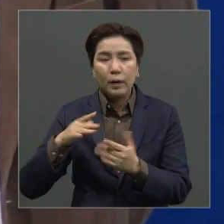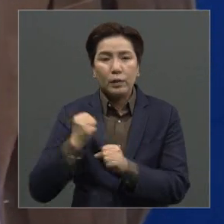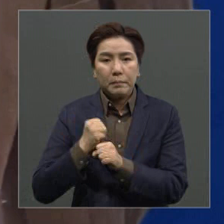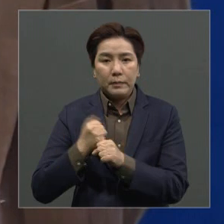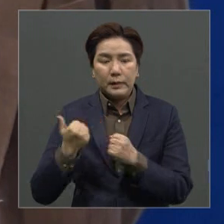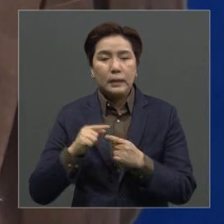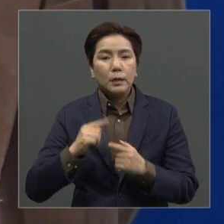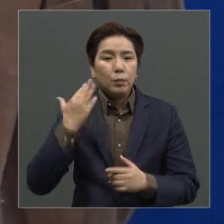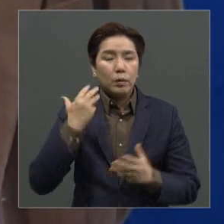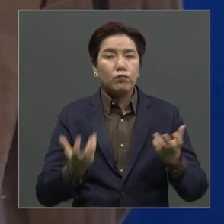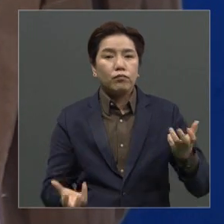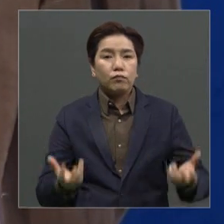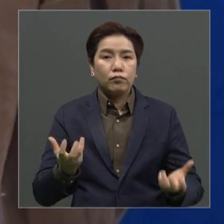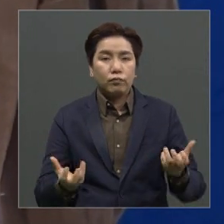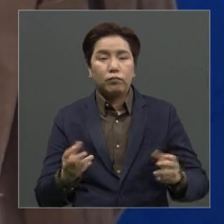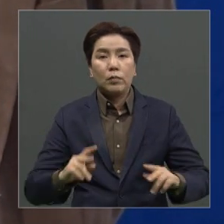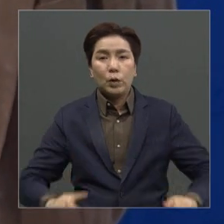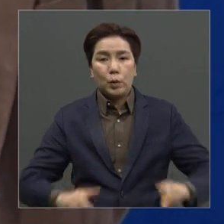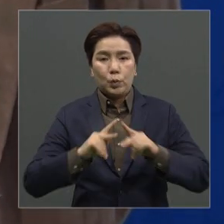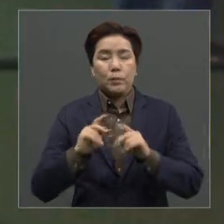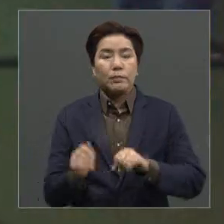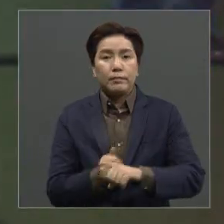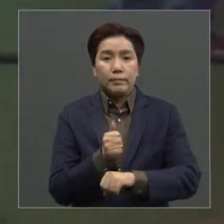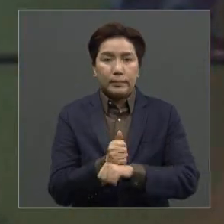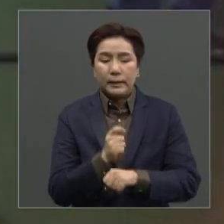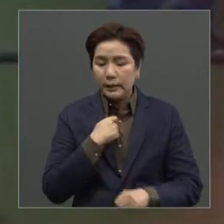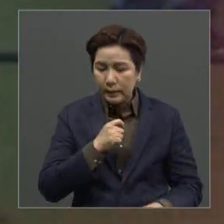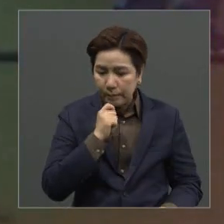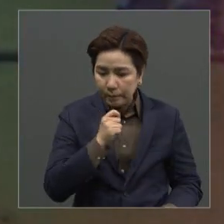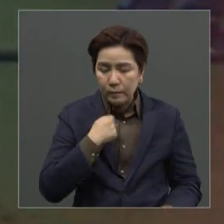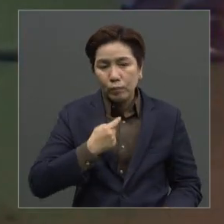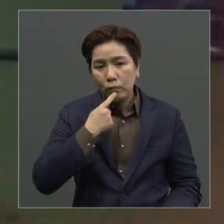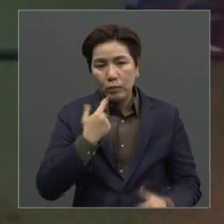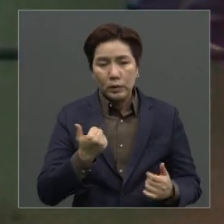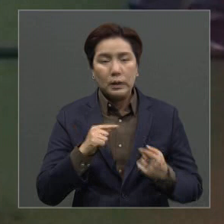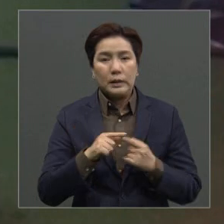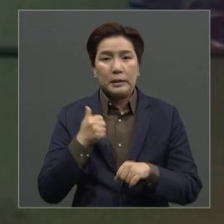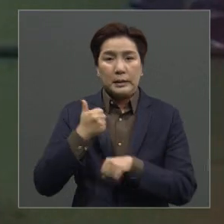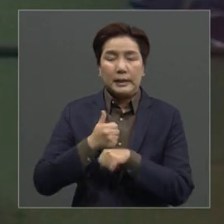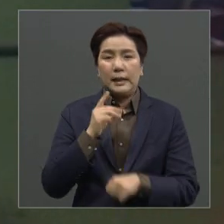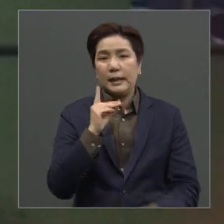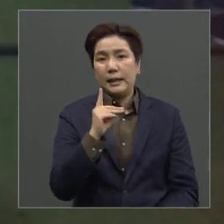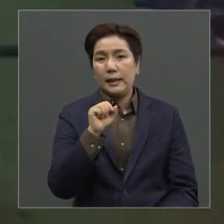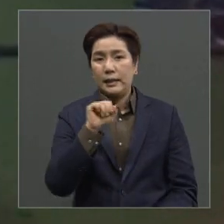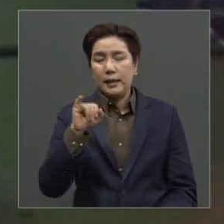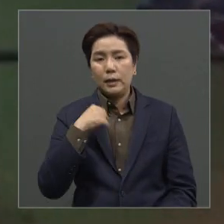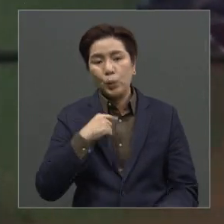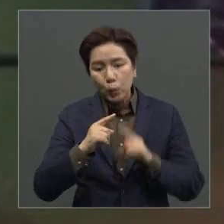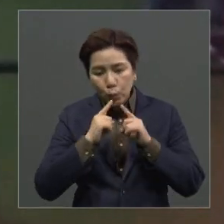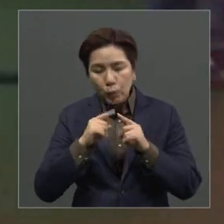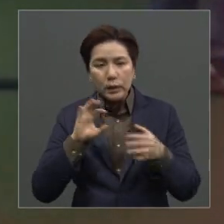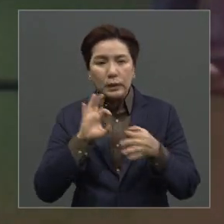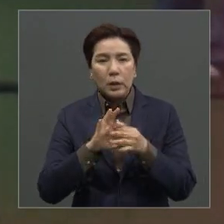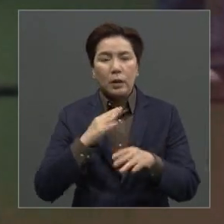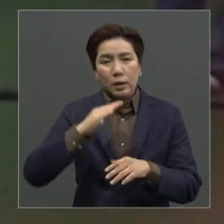พันตำรวจเอกทวีสอดส่องรัฐมนตรีว่าการกระทรวงยุติธรรมให้สัมภาษณ์บอกแบบนี้ค่ะทางอธิบดี DSIเนี่ยได้ไปพูดคุยกับทาง